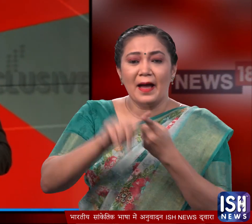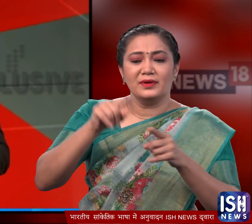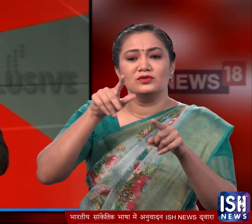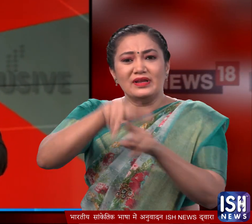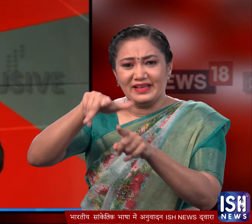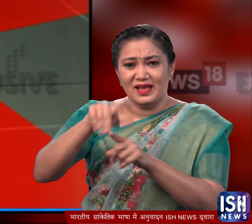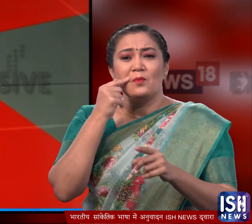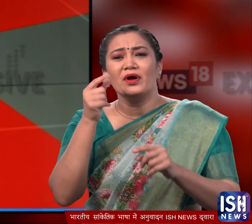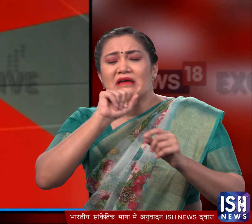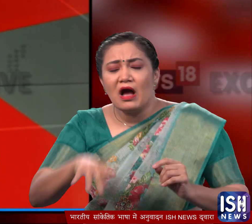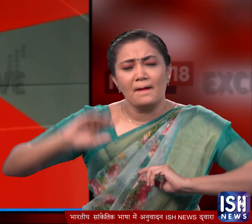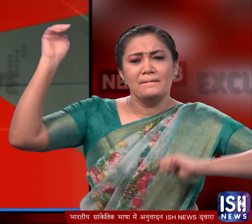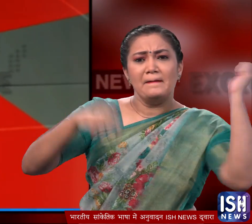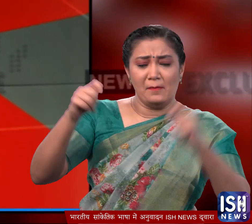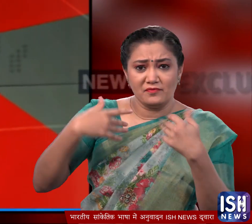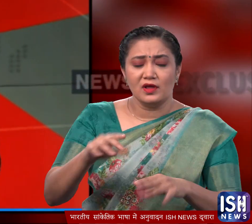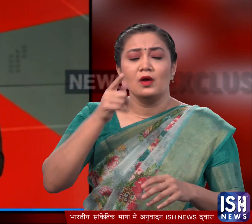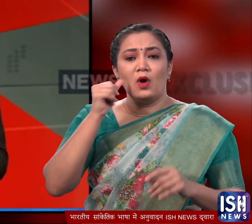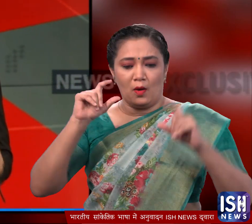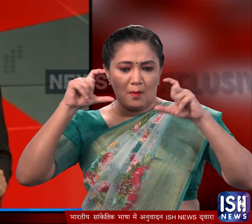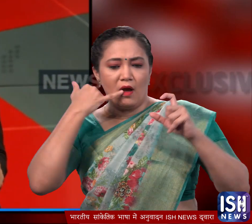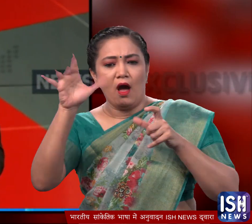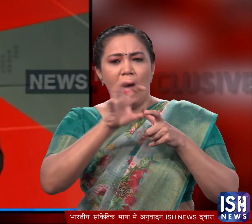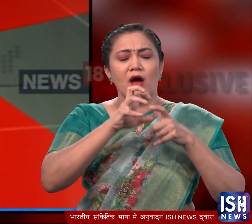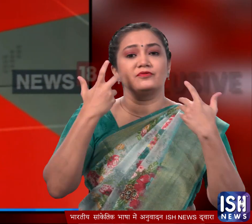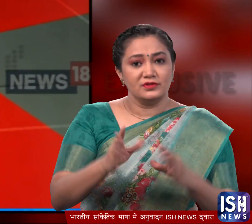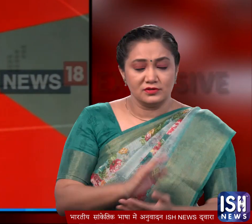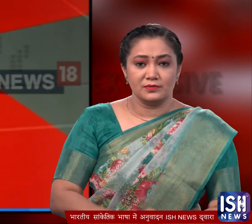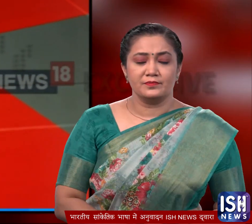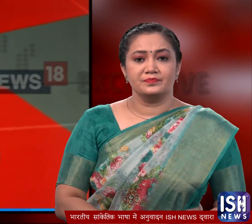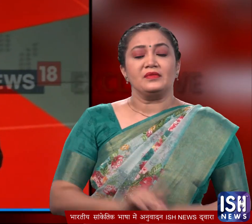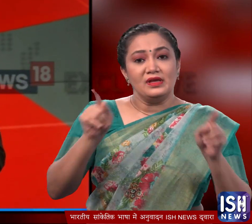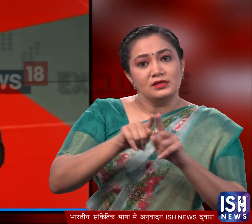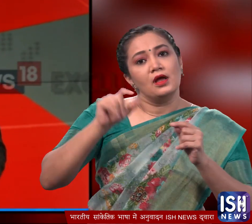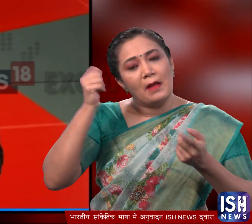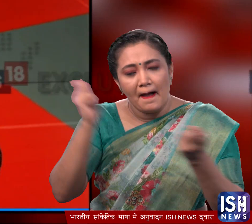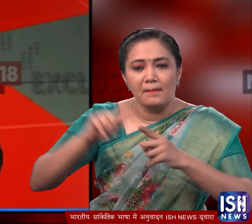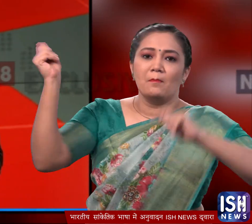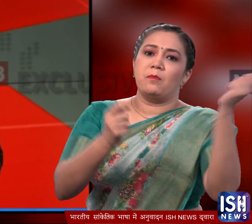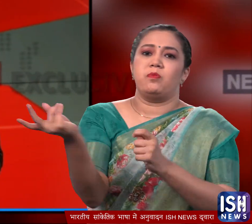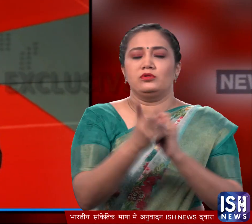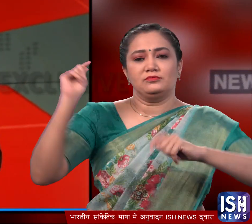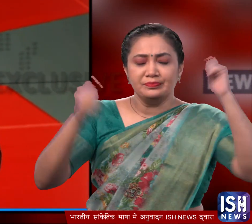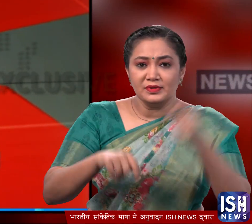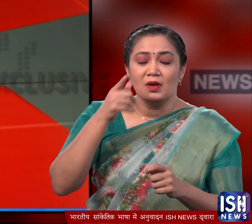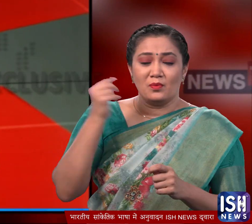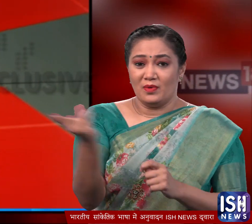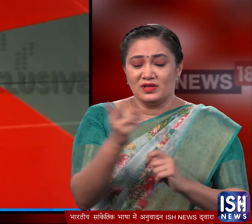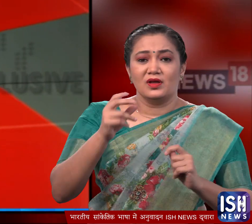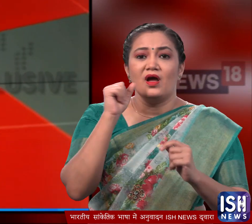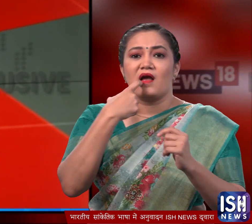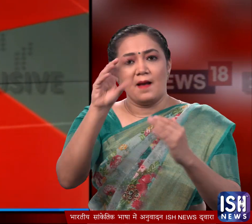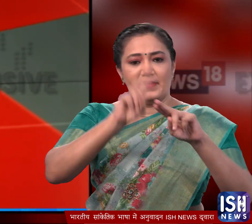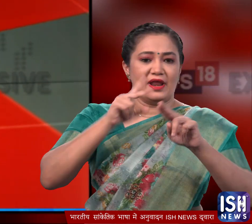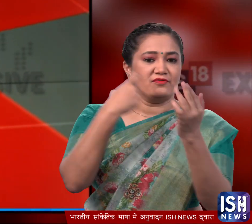से आ रहे 2 युवकों को पीटा, जिसका वीडियो एक युवक अपने मोबाइल फोन से बना रहा था और वो भी बदमाशों का शिकार हो गया, जिसमें पीड़ित युवकों